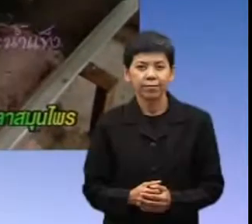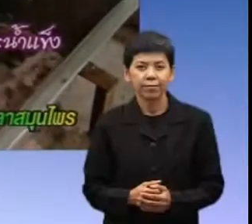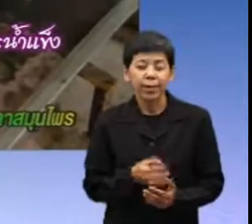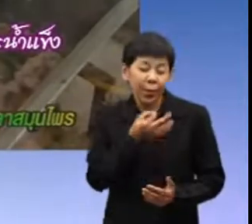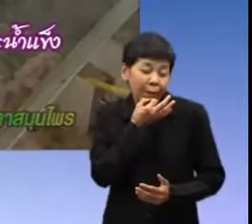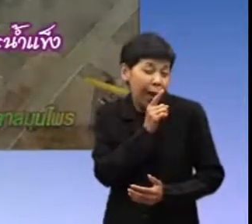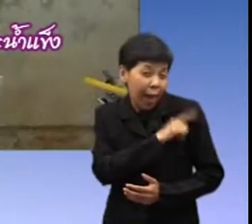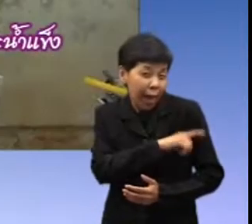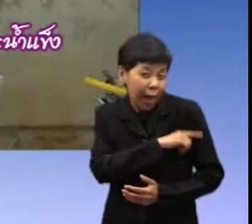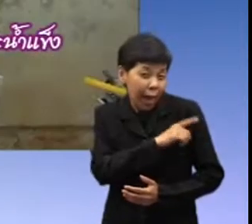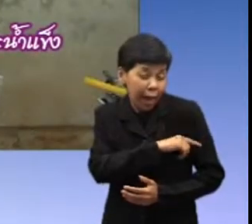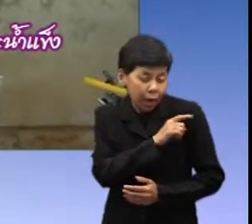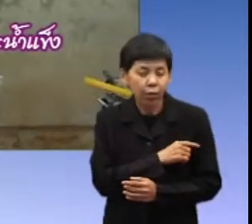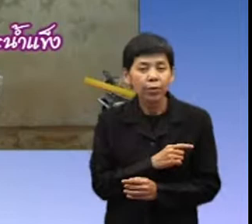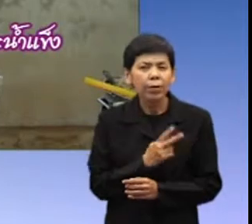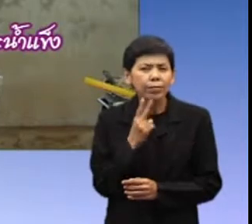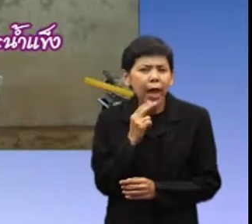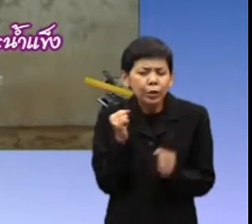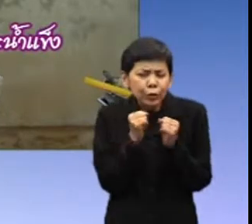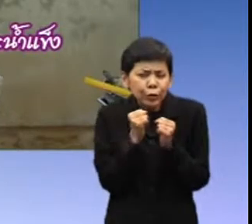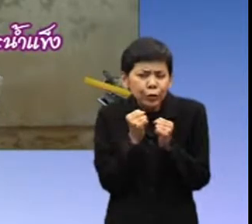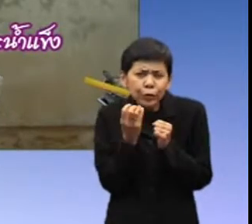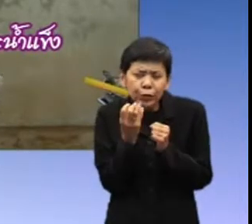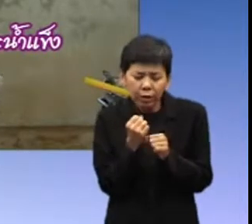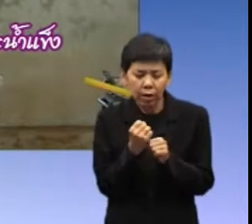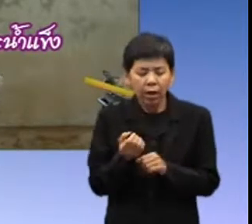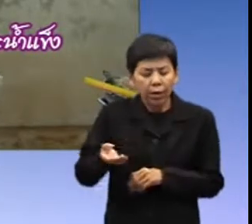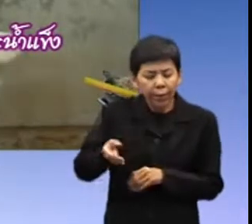สำหรับเกลือกับน้ำแข็งให้ทยอยใส่นะคะ